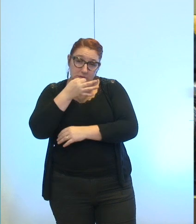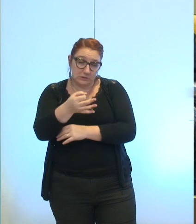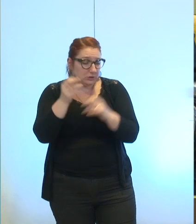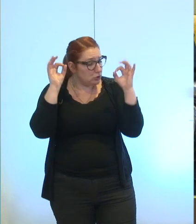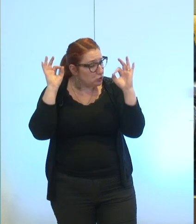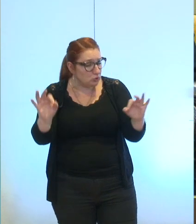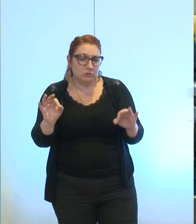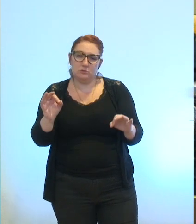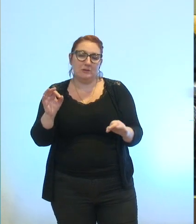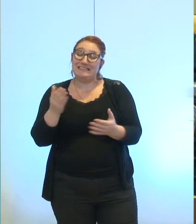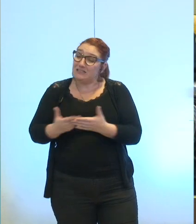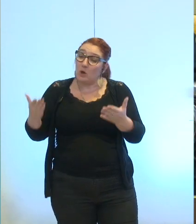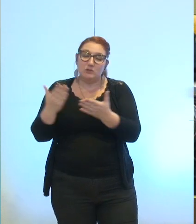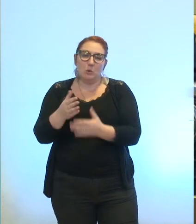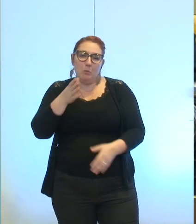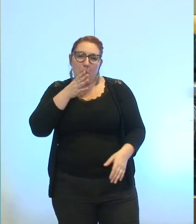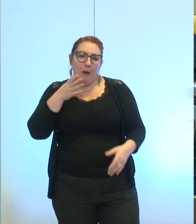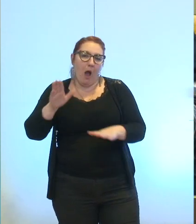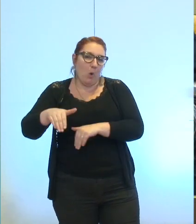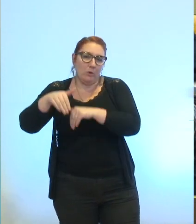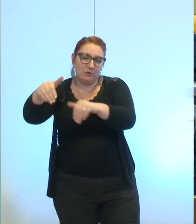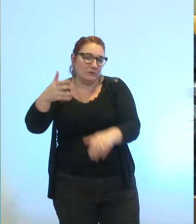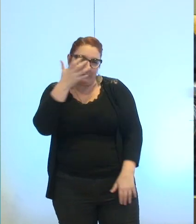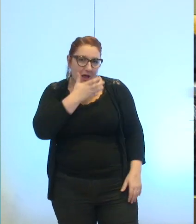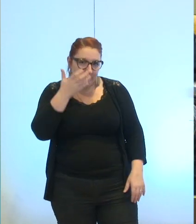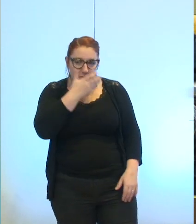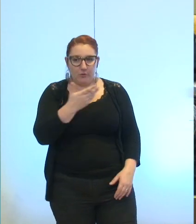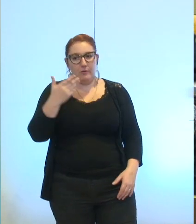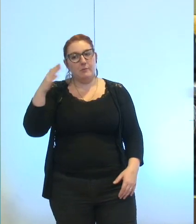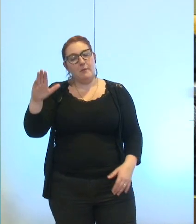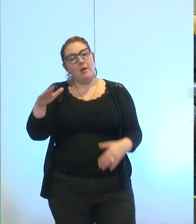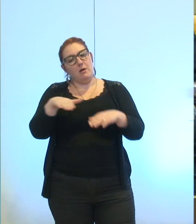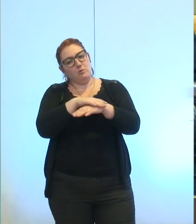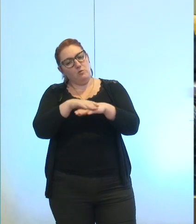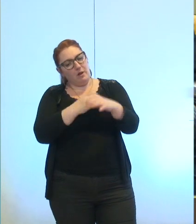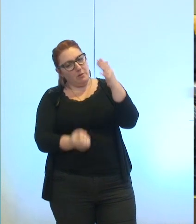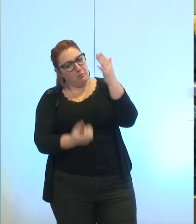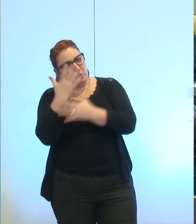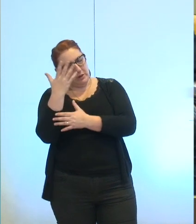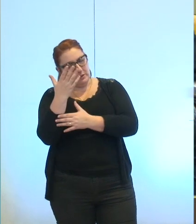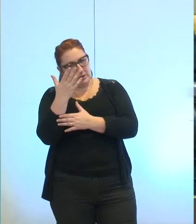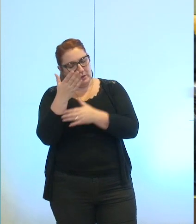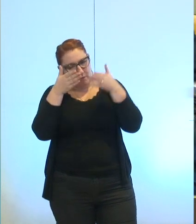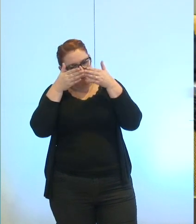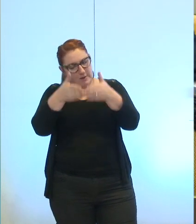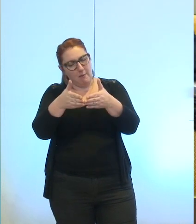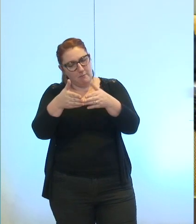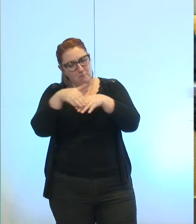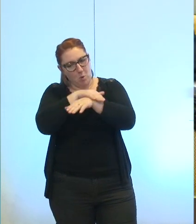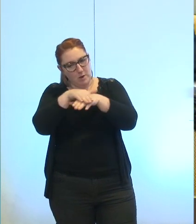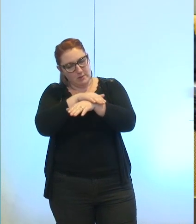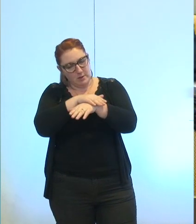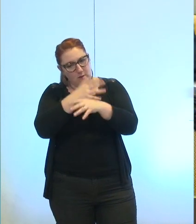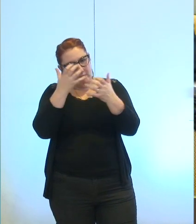partage et selon vous dire vous allez mettre en œuvre un cap politique et une nouvelle impulsion pour garder ce cas politique plus précis